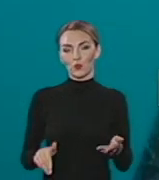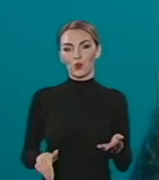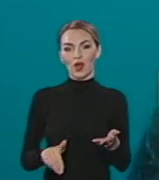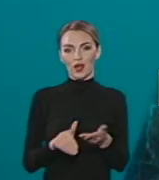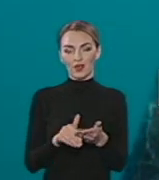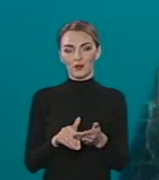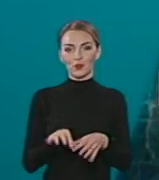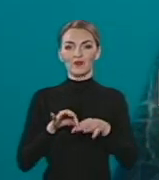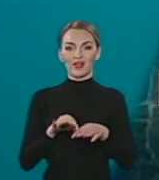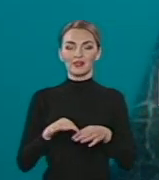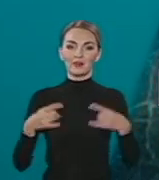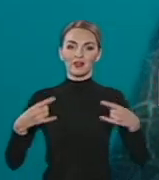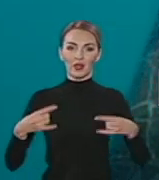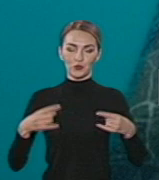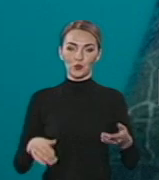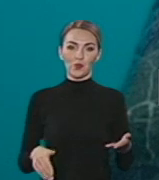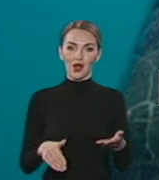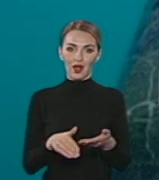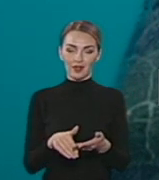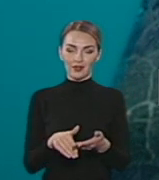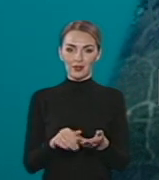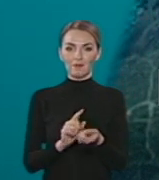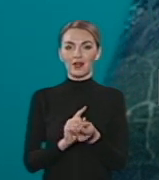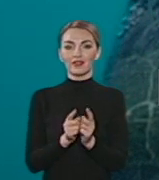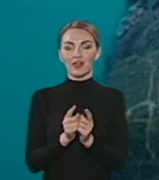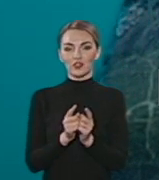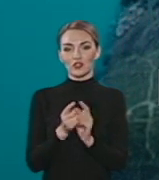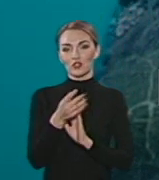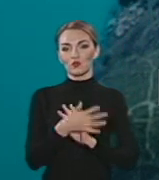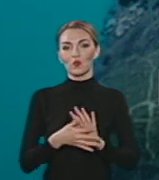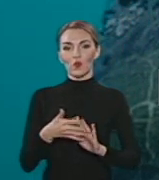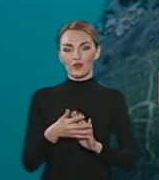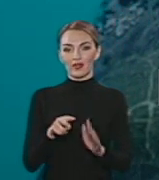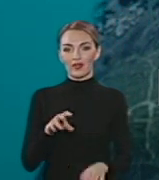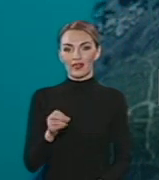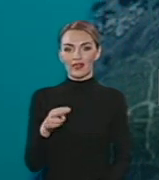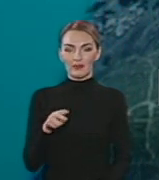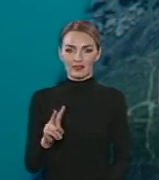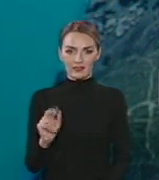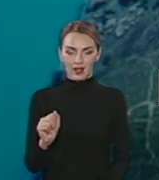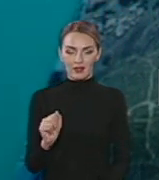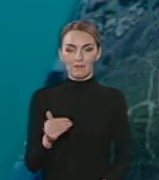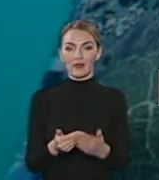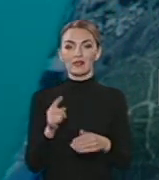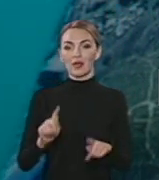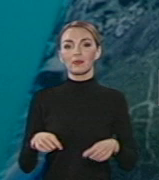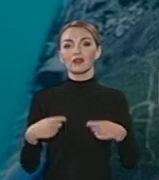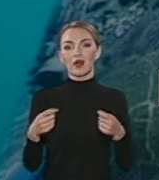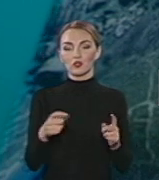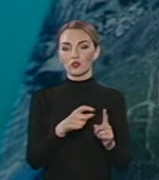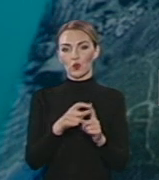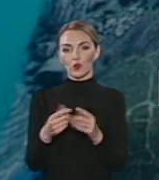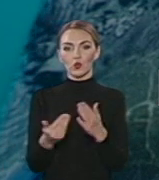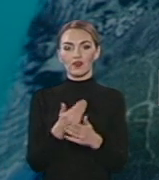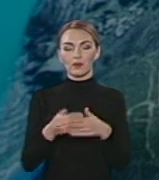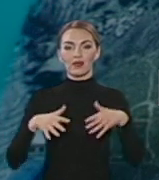допомагала провести цю передачу, допомагала перекладач жестової мови Леся Петрівська. І перед тим, як передати слово